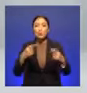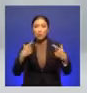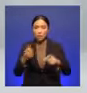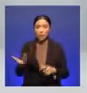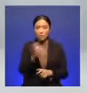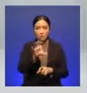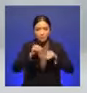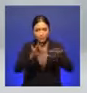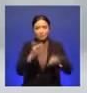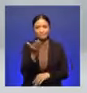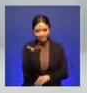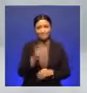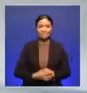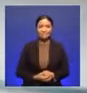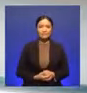ซือมิงเลยค่ะ